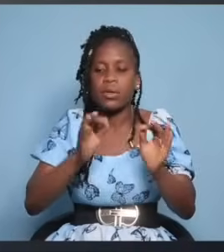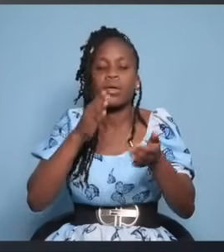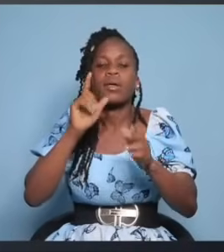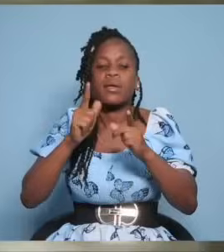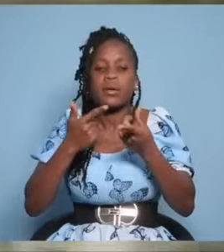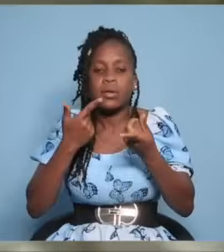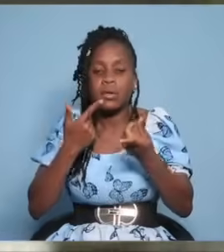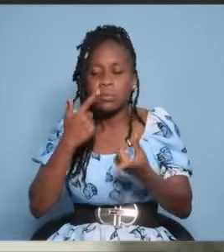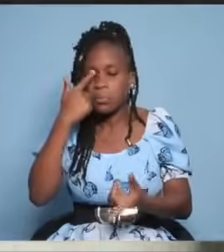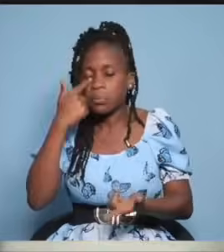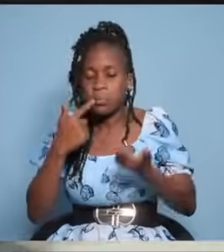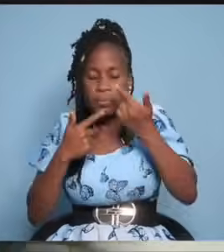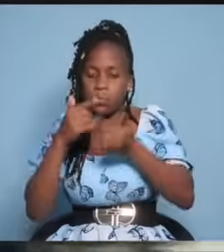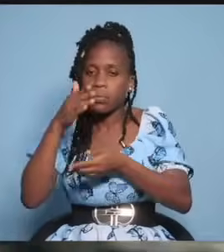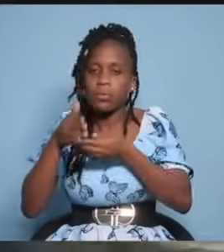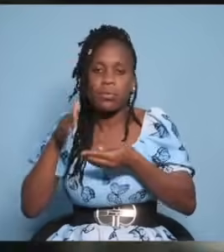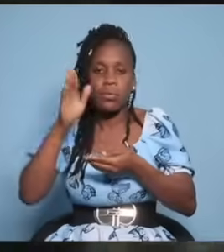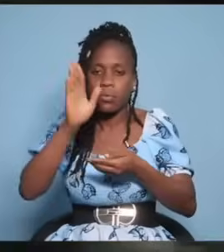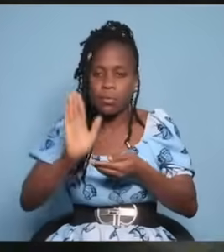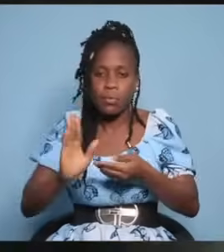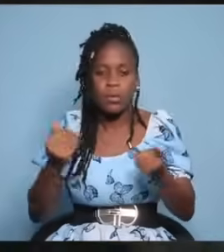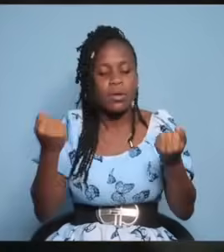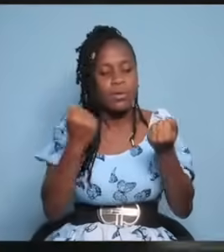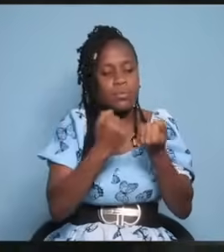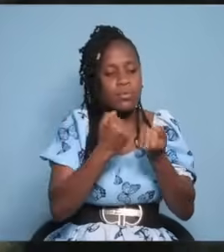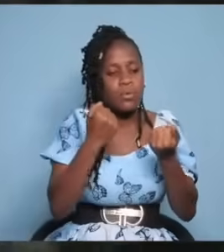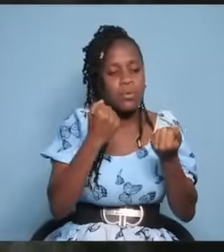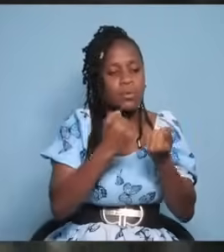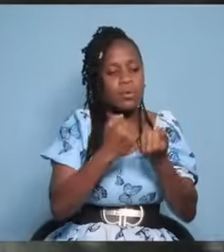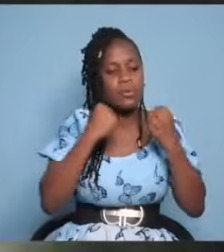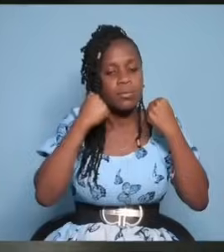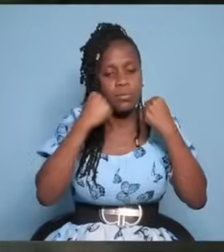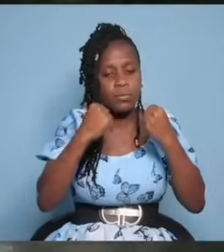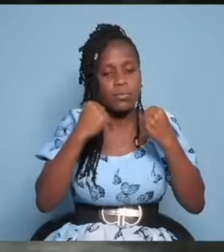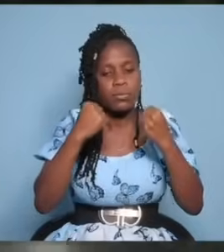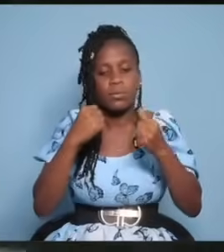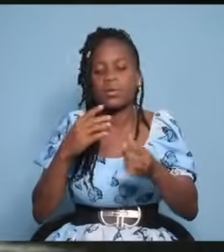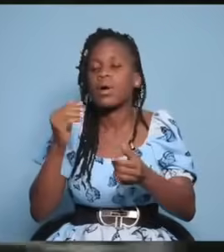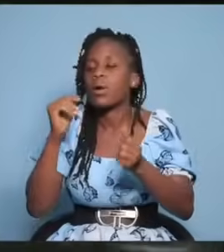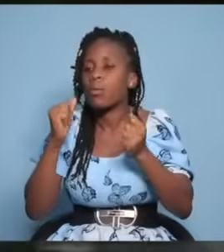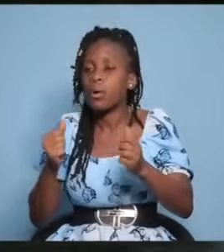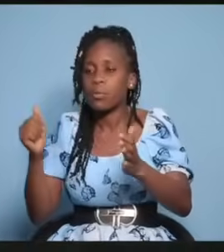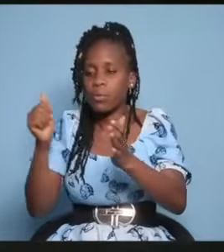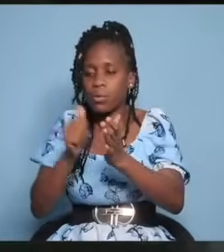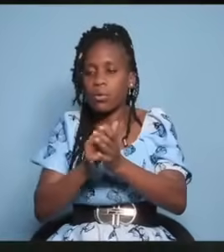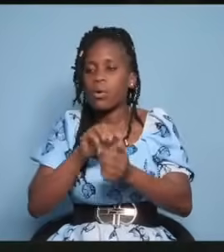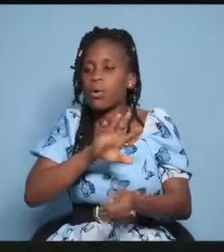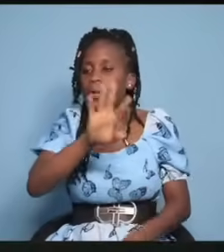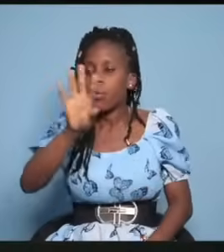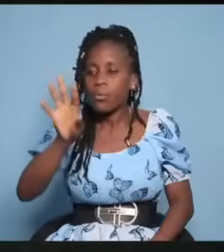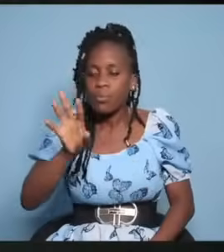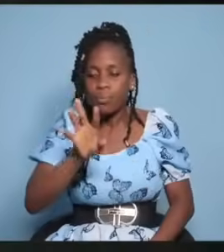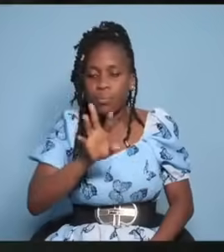kubwa katika serikali, na kuzima kama mshumaa. Simulizi za Afrika huwa zinaanza vizuri, zinaisha na majonzi.